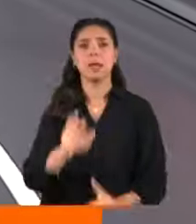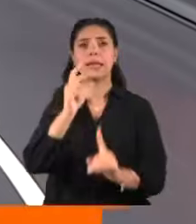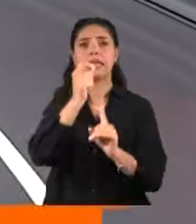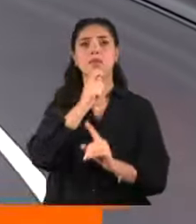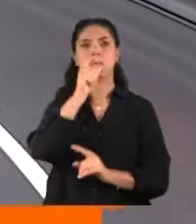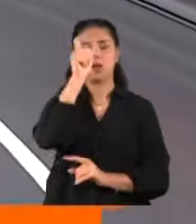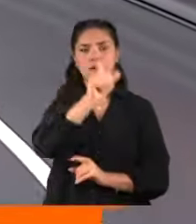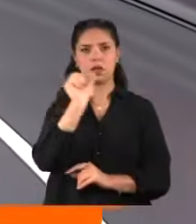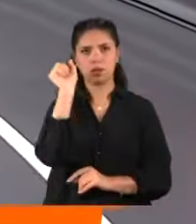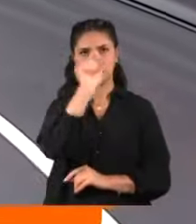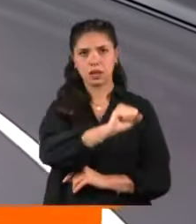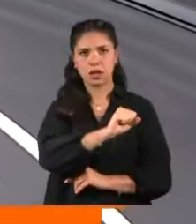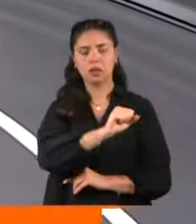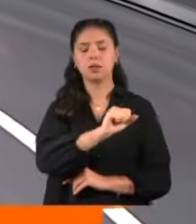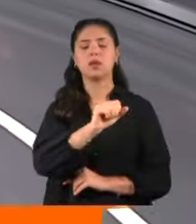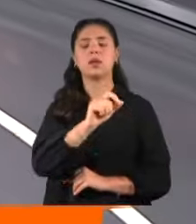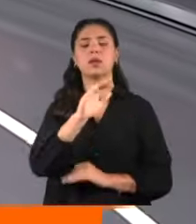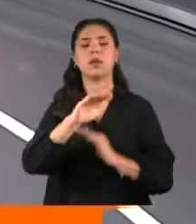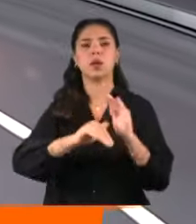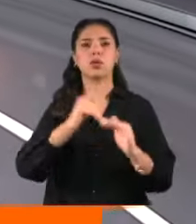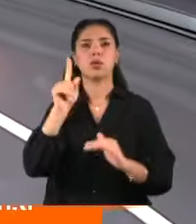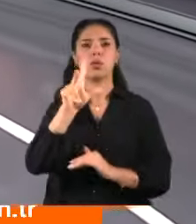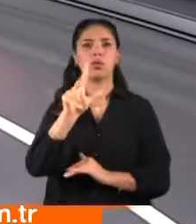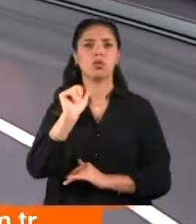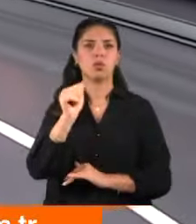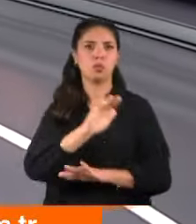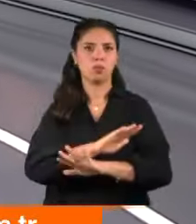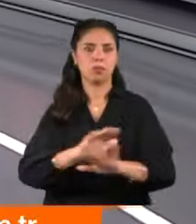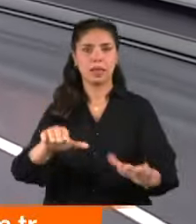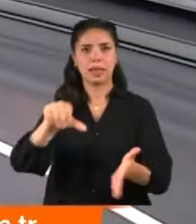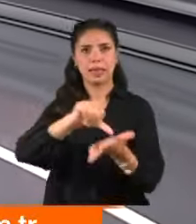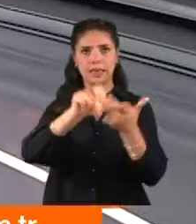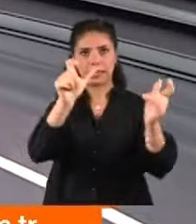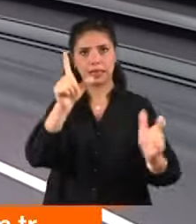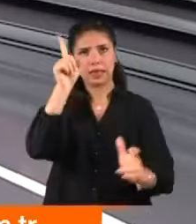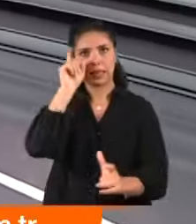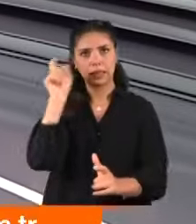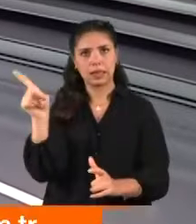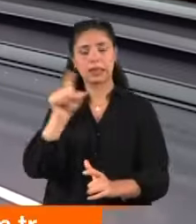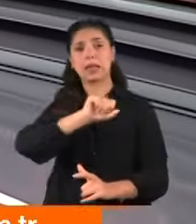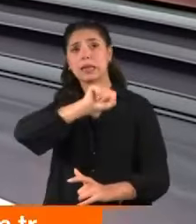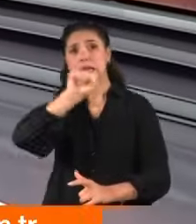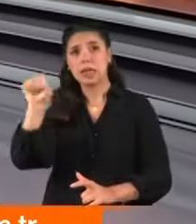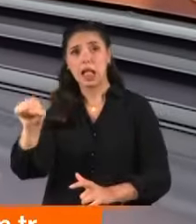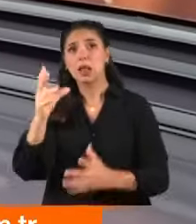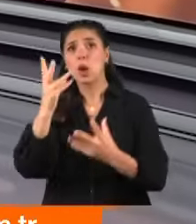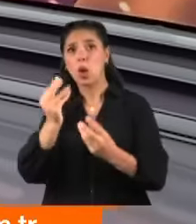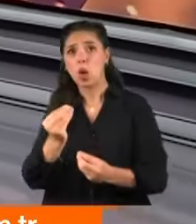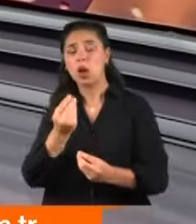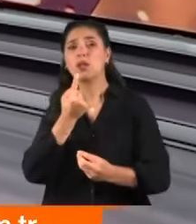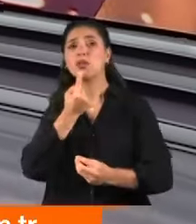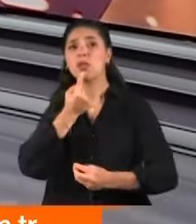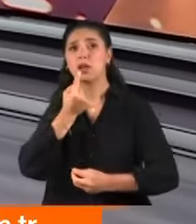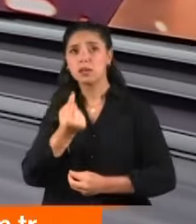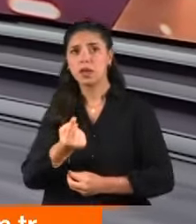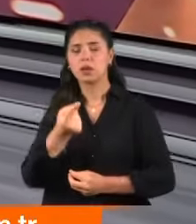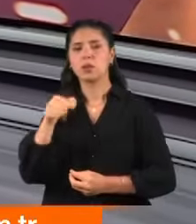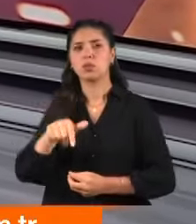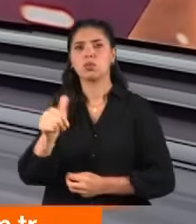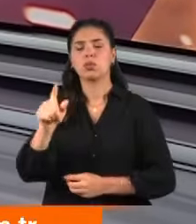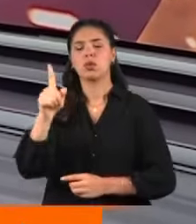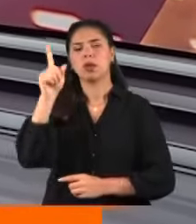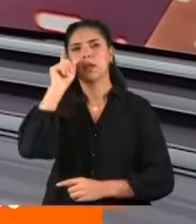İsmail Haniye suikastinin üzerinden 13 gün geçti. İran, İsrail'e saldırı daha saldıracak derken bugün Tel Aviv'de sirenler